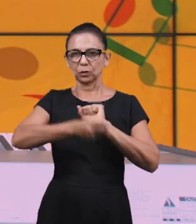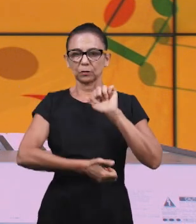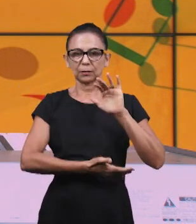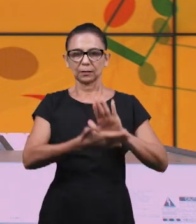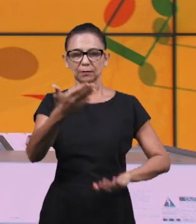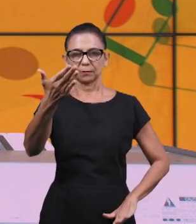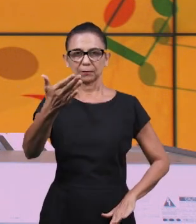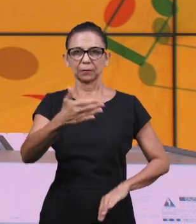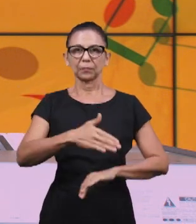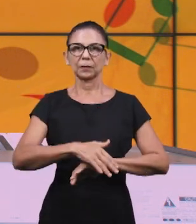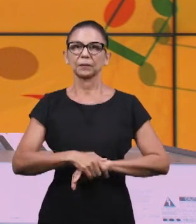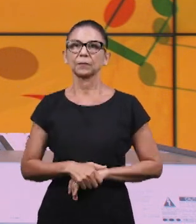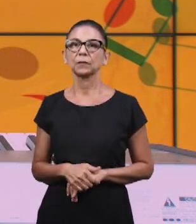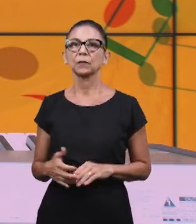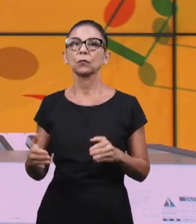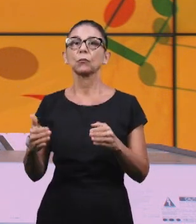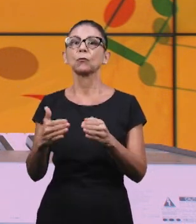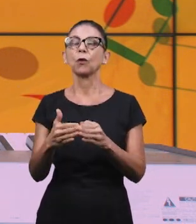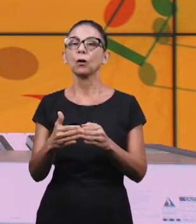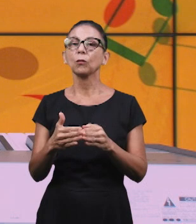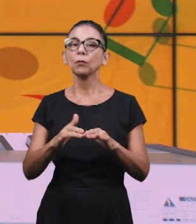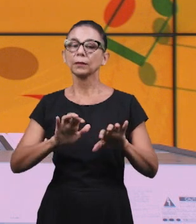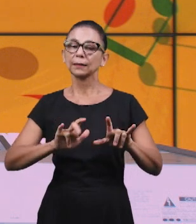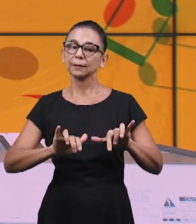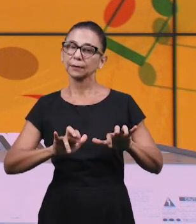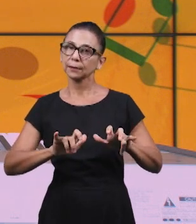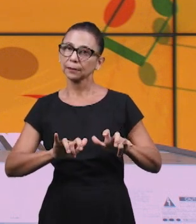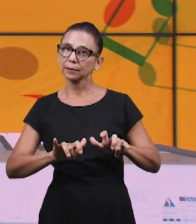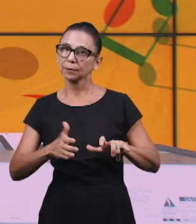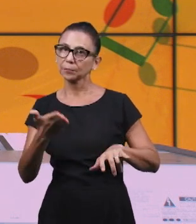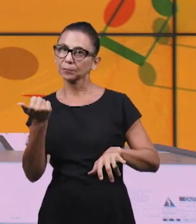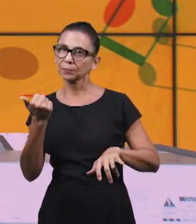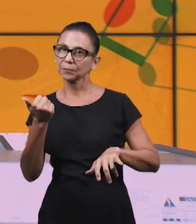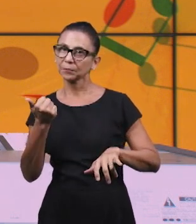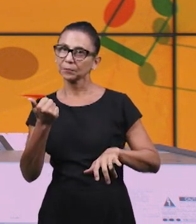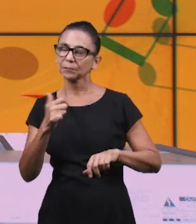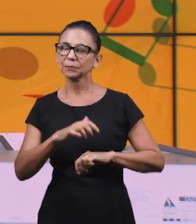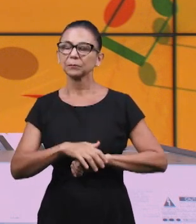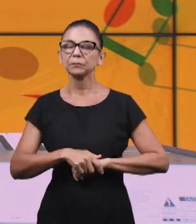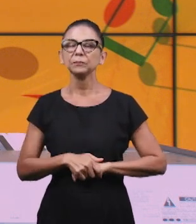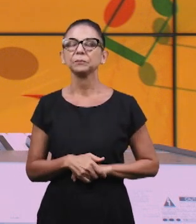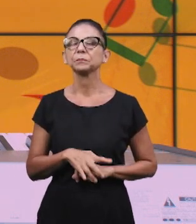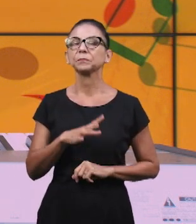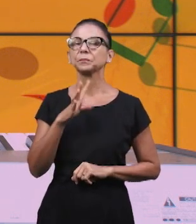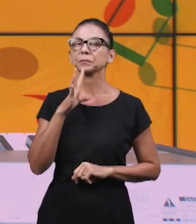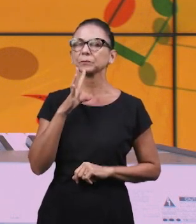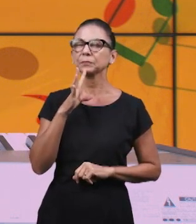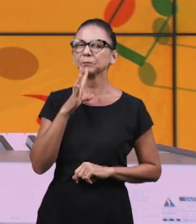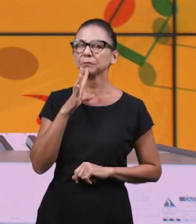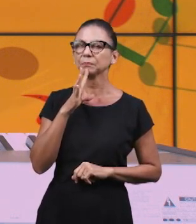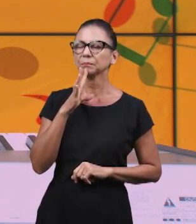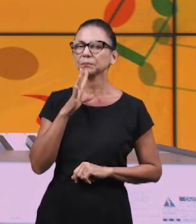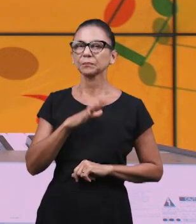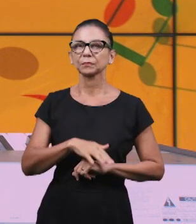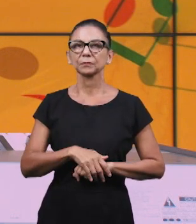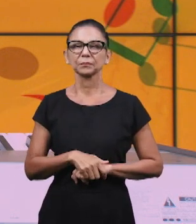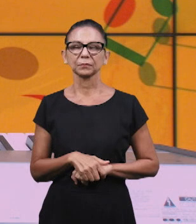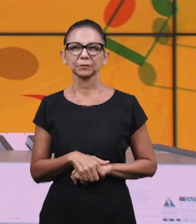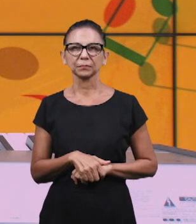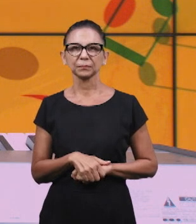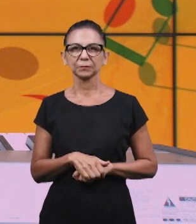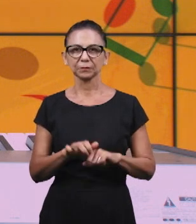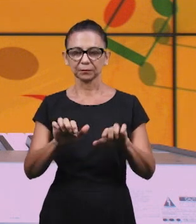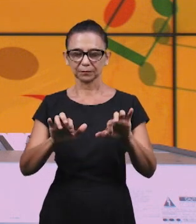Aujourd'hui, l'étude sera plus dirigée pour celui qui joue le clavier. Nous allons voir, nous allons